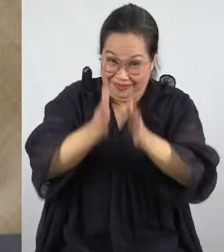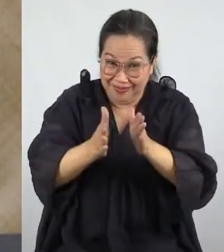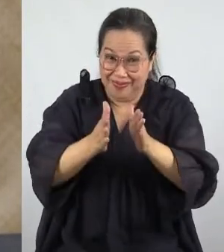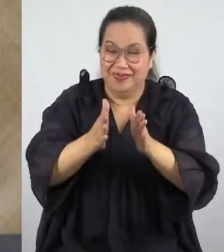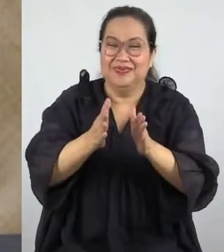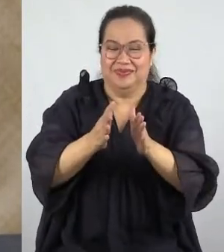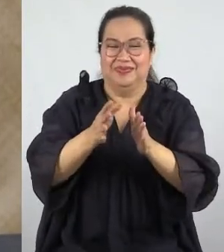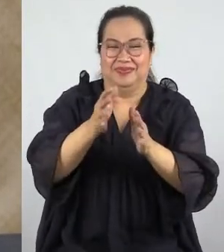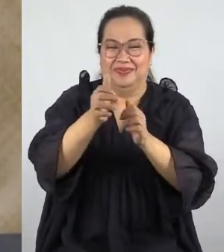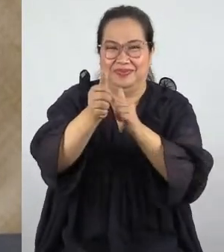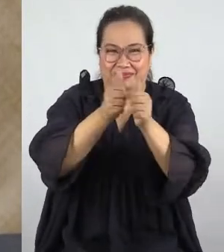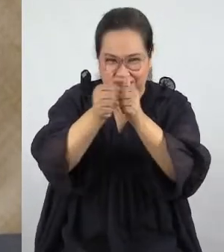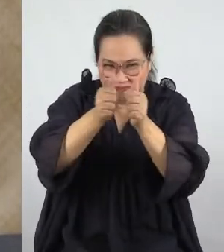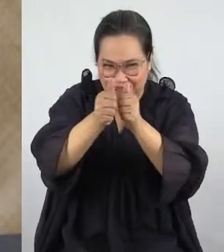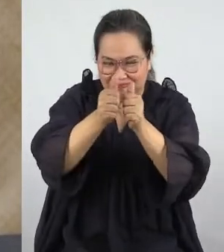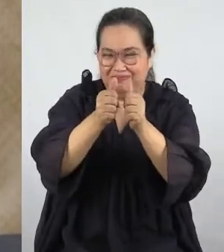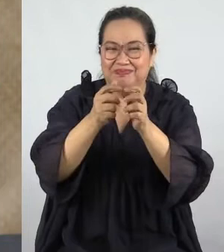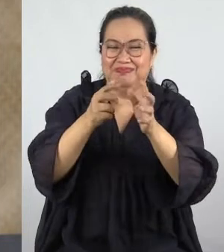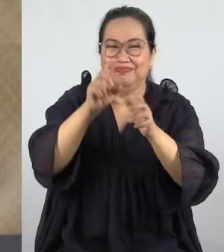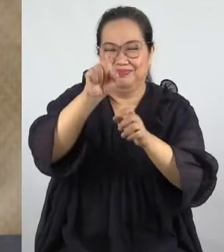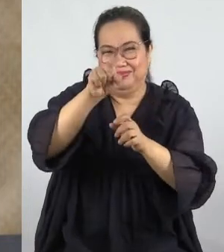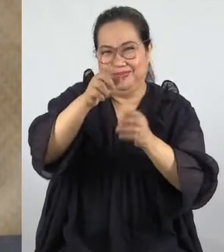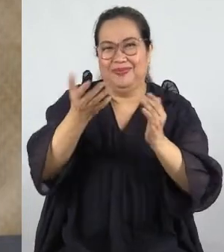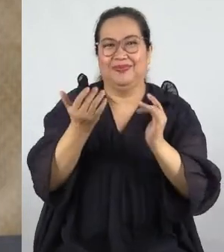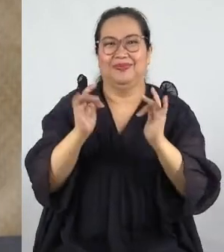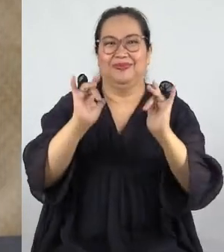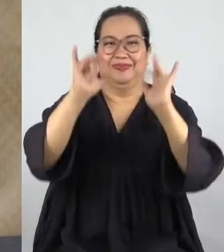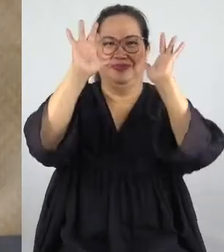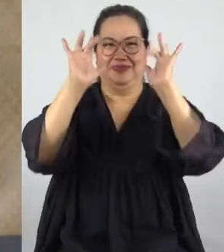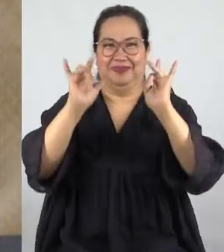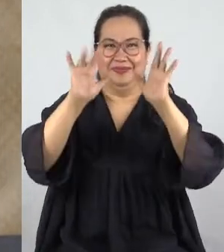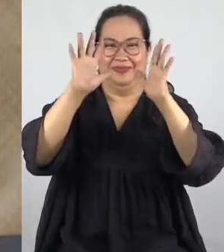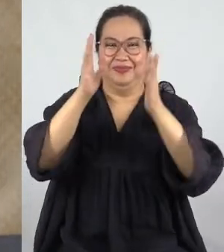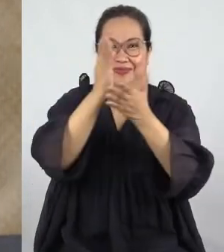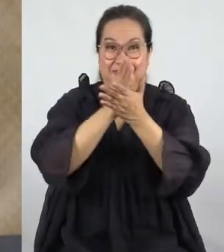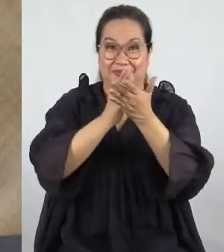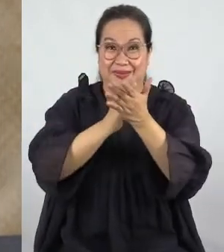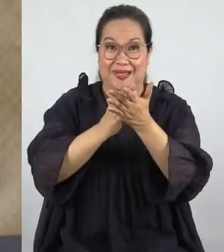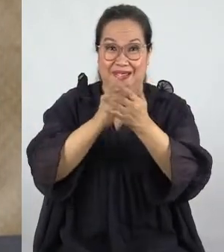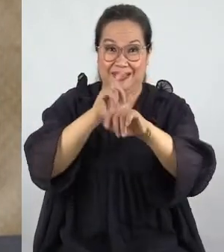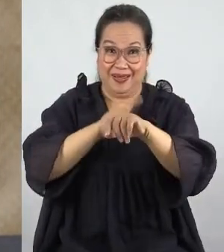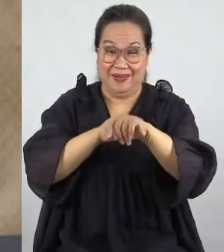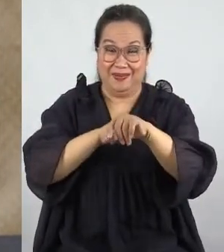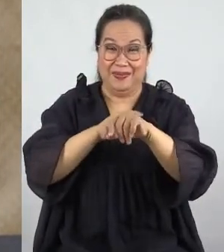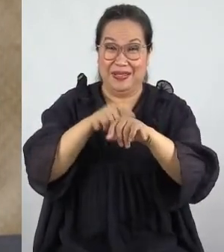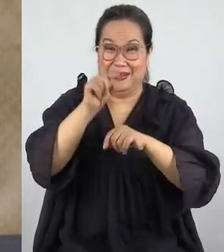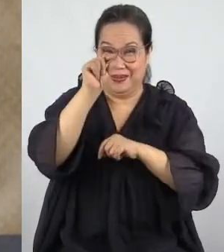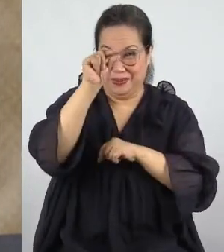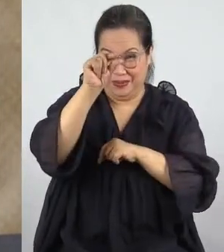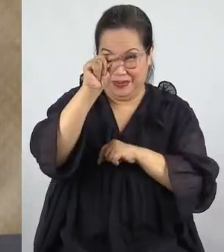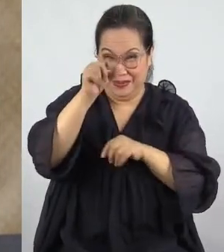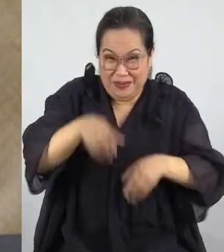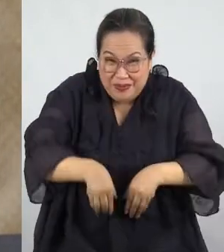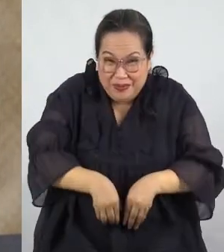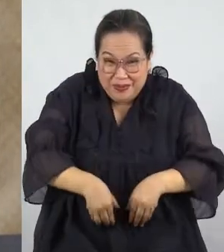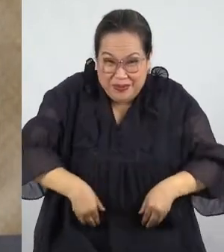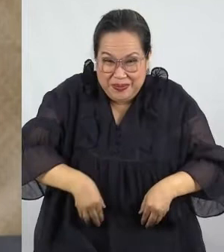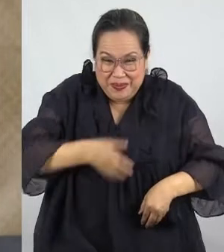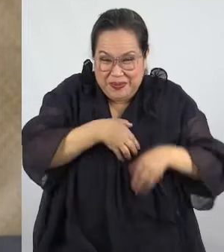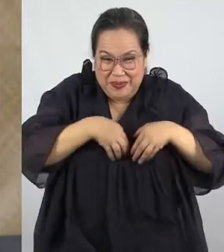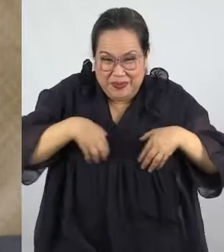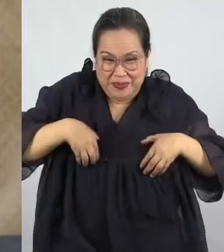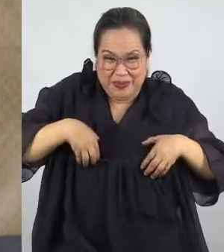karera, dapat magaang. Kaya kung minsan ang kanilang kasuotan ay talagang bahagya lang tinatakpan ng kanilang